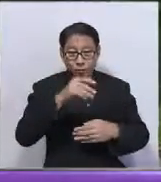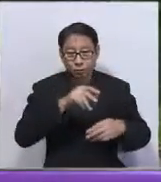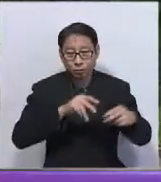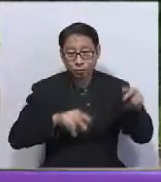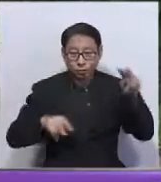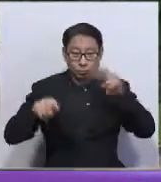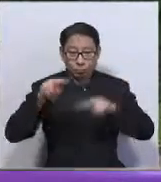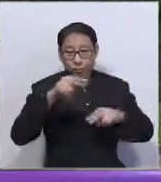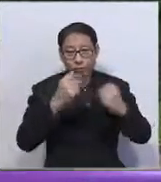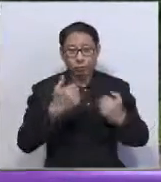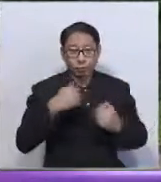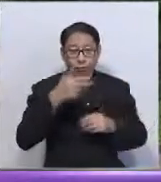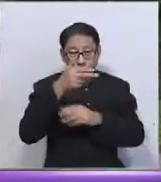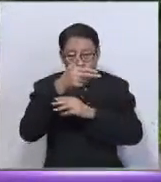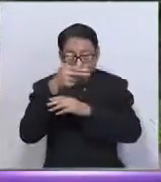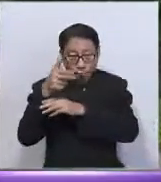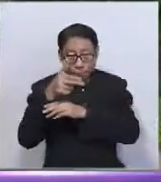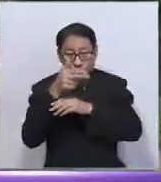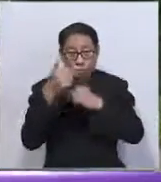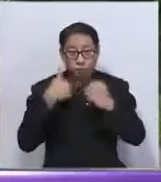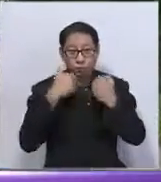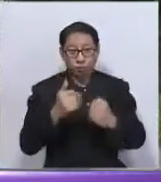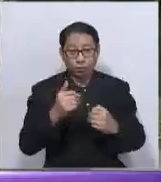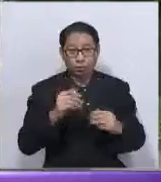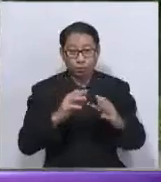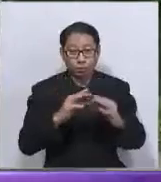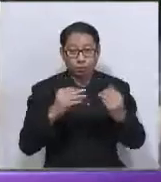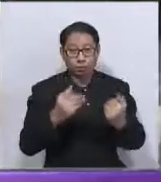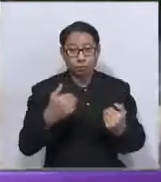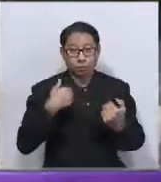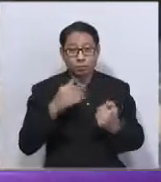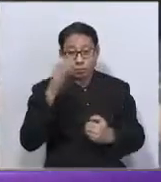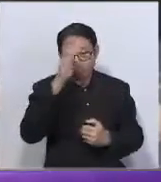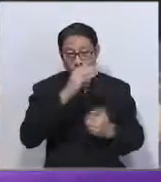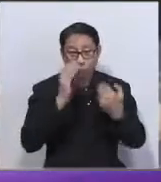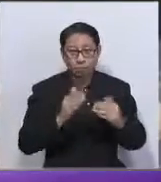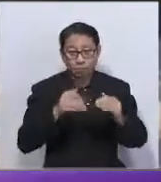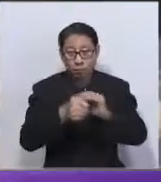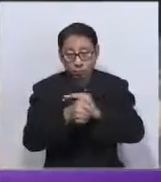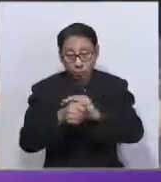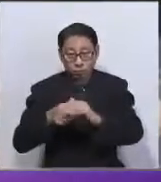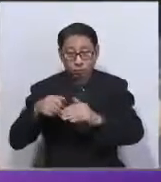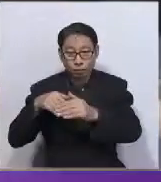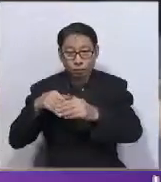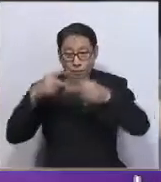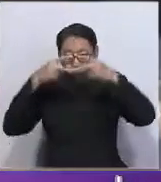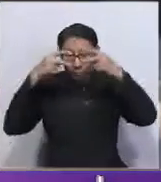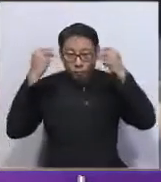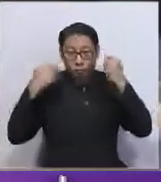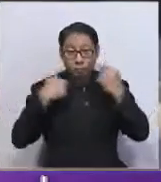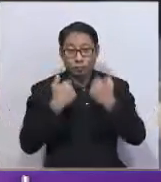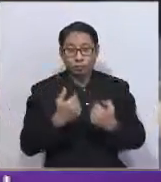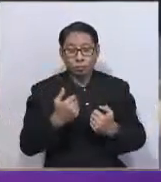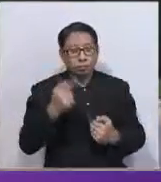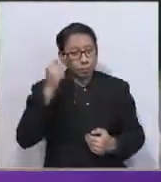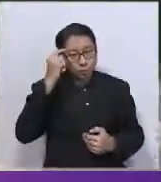พร้อมสั่งให้ตรวจสอบกล้องวงจรปิดพื้นที่เกิดเหตุเพื่อที่จะหาเส้นทางหลบหนีและติดตามจับกลุ่มคนร้ายให้ได้สันนิษฐานว่